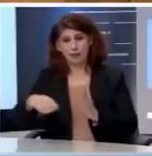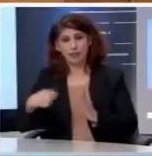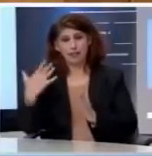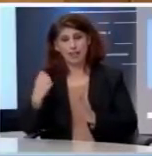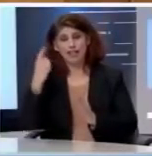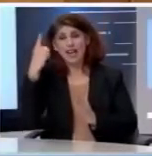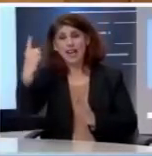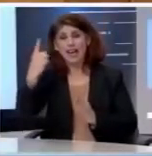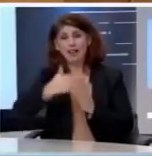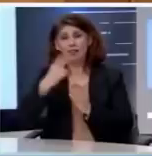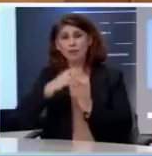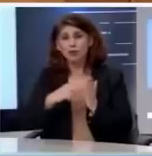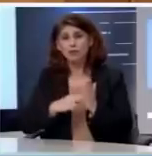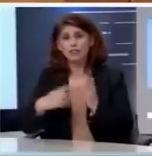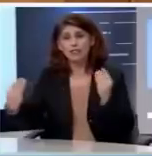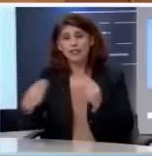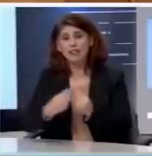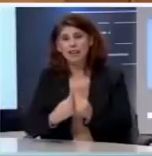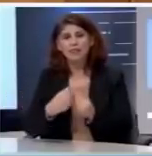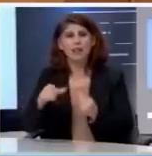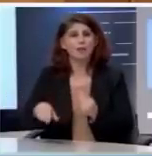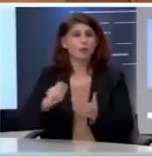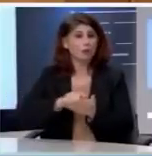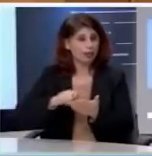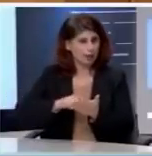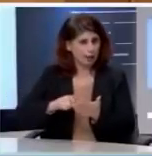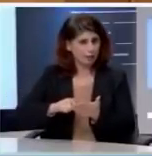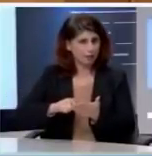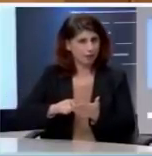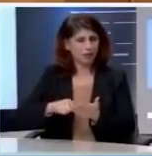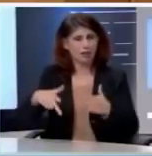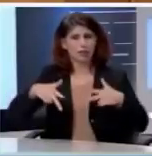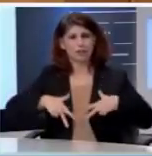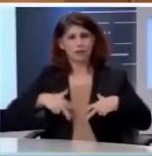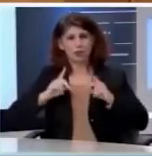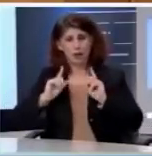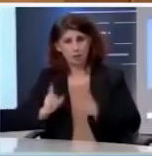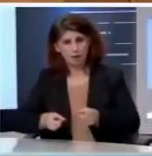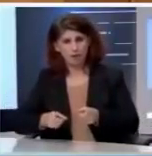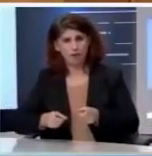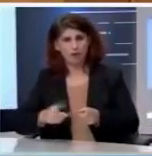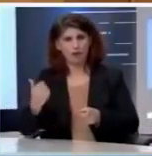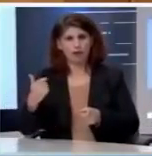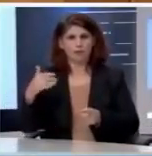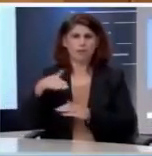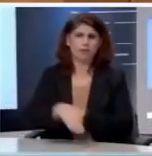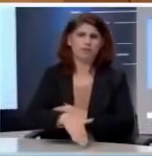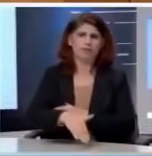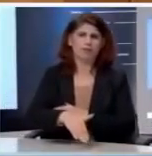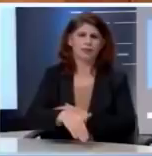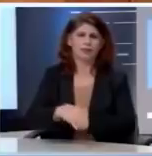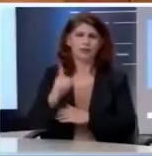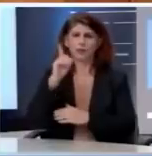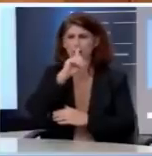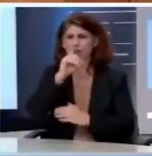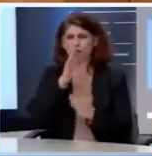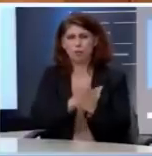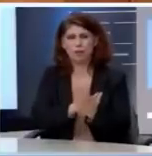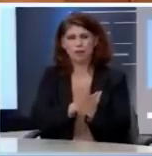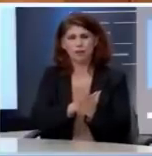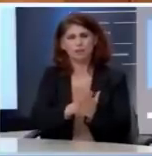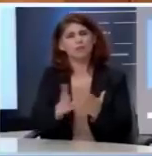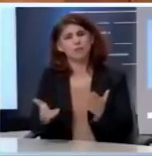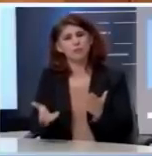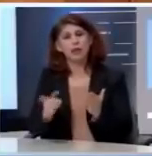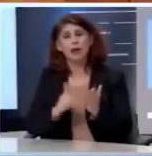ένα δημοσίευμα που να ταιριάζει. Αλλά επειδή αυτό που είχε γράψει για την υπουργική απόφαση έχει πέσει ήδη από τον ένα ψευδομάρτυρα, όπως λέτε, μια χαρά η